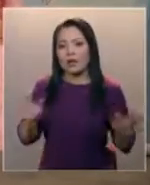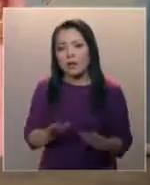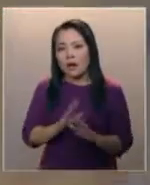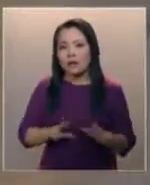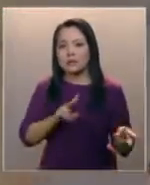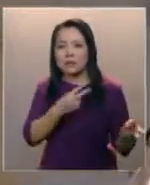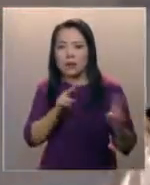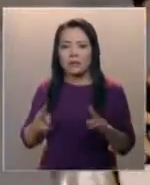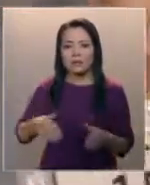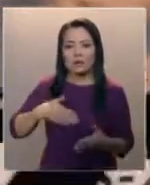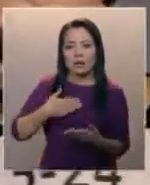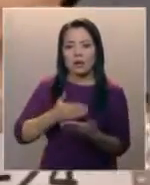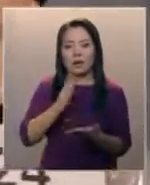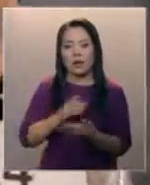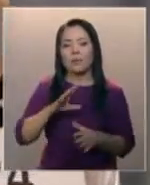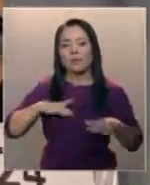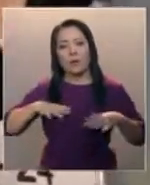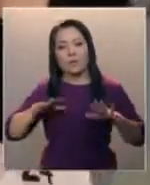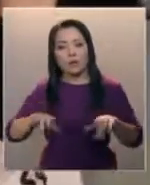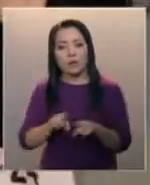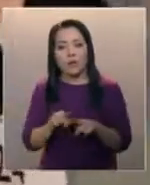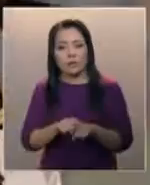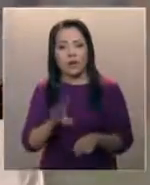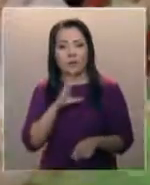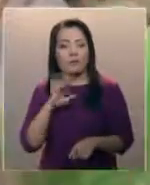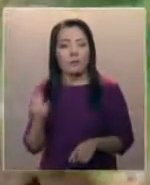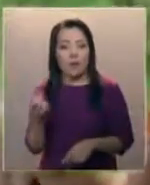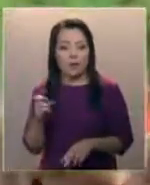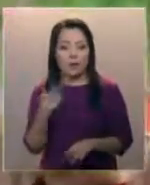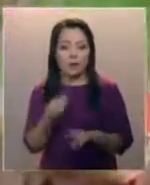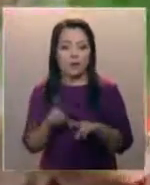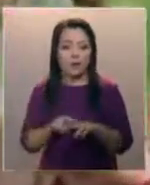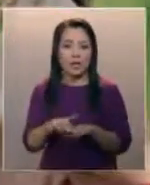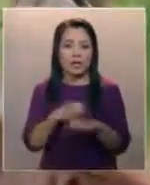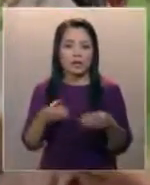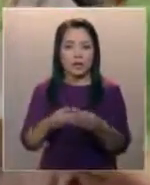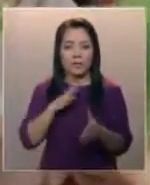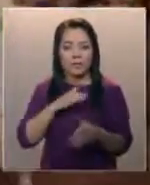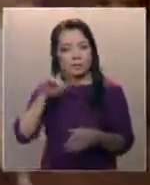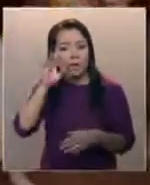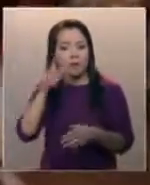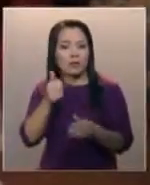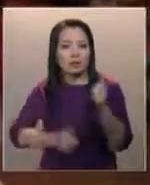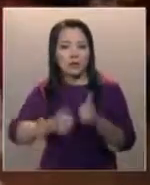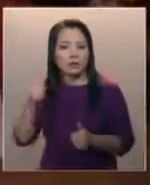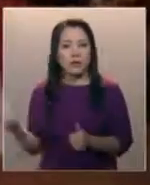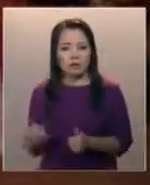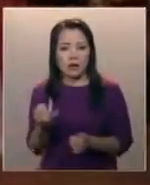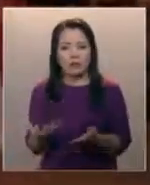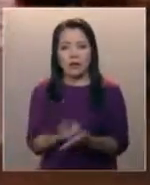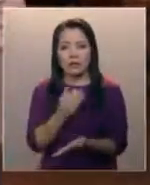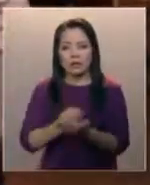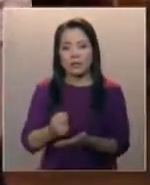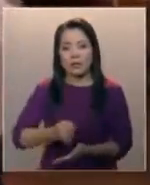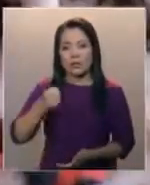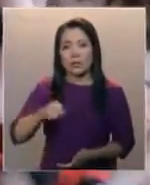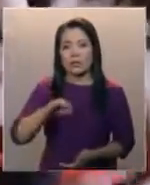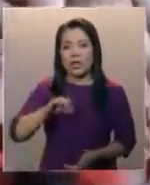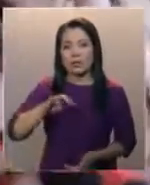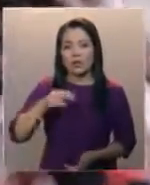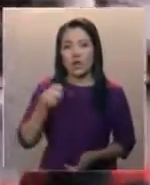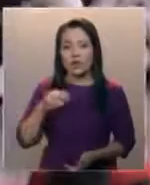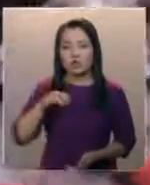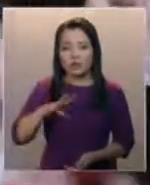Балдаурен республикалық оқу-сауықтыру орталығына 100-ден жүйрік танылып, суырылып шыққан үздіктер жеткен. Таңшолпан конкурсының кастинг